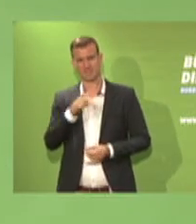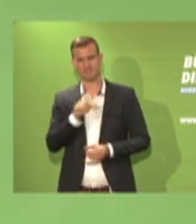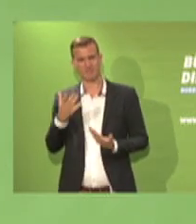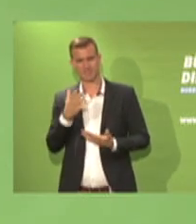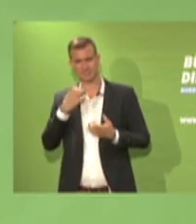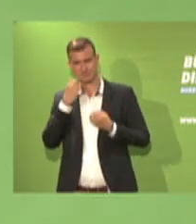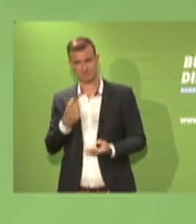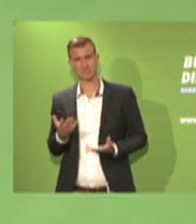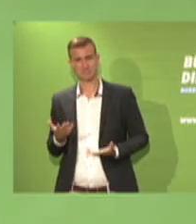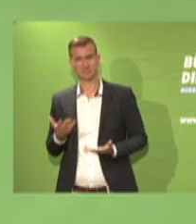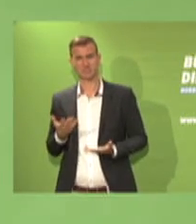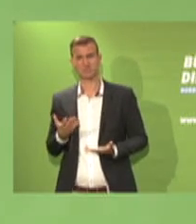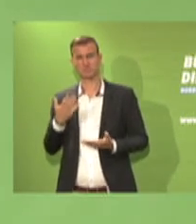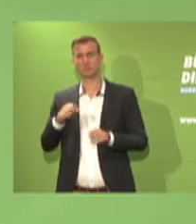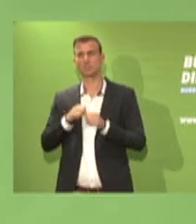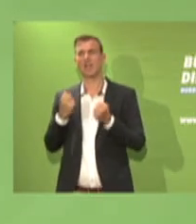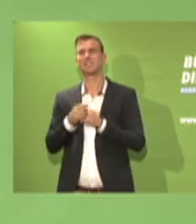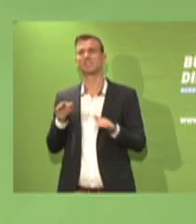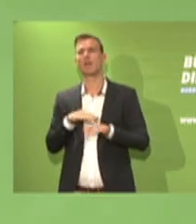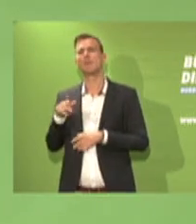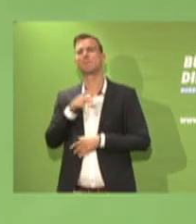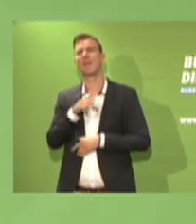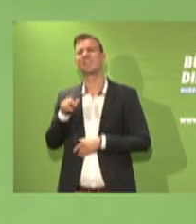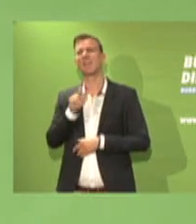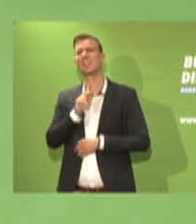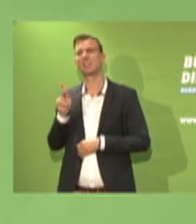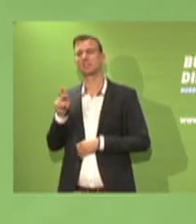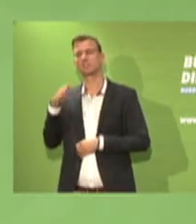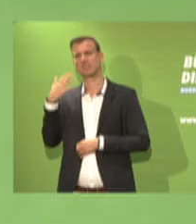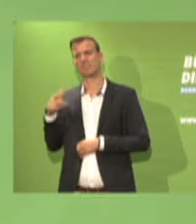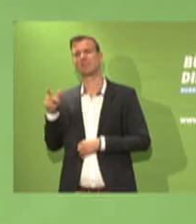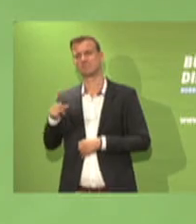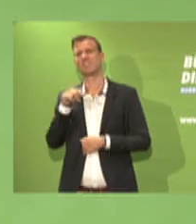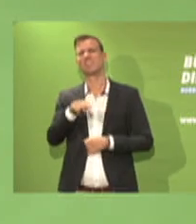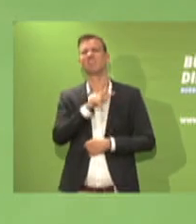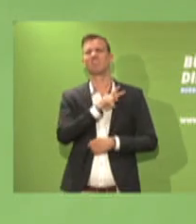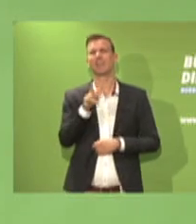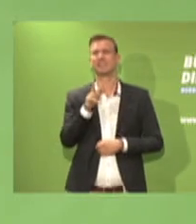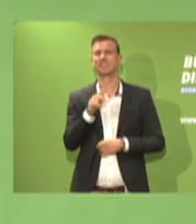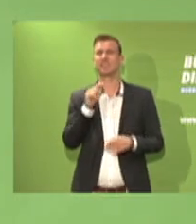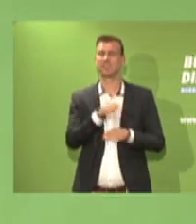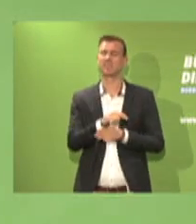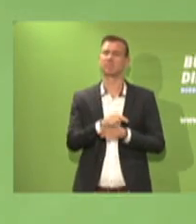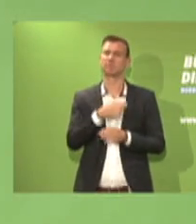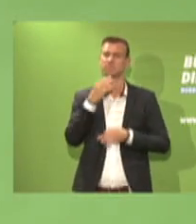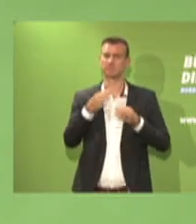ist, dass Staatssekretär Peter Knietsch einen Auftritt beim BUND Viersen, der gegen eine